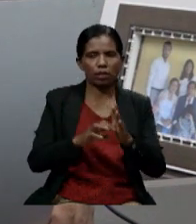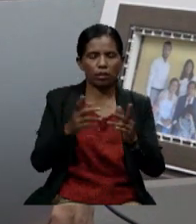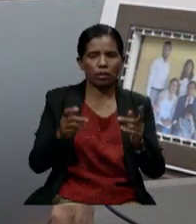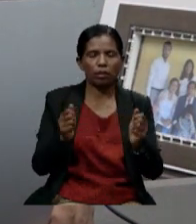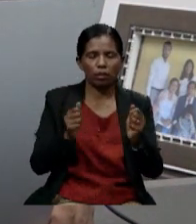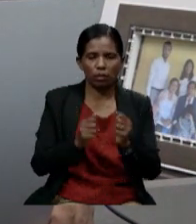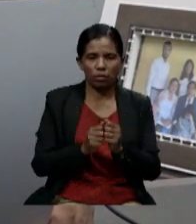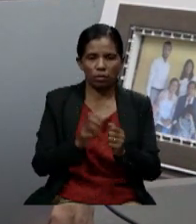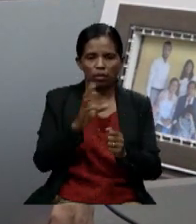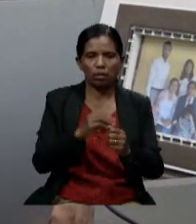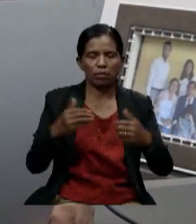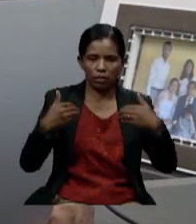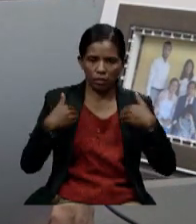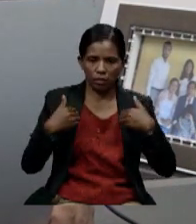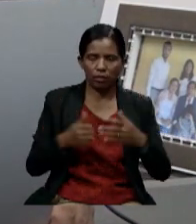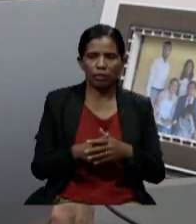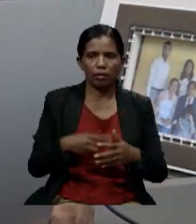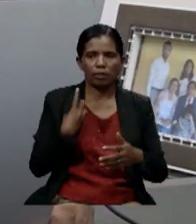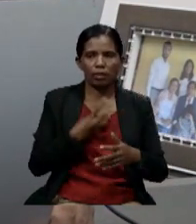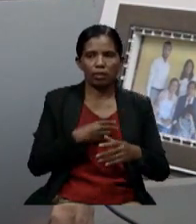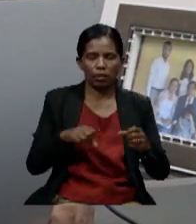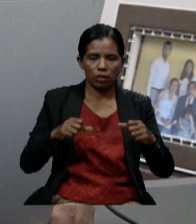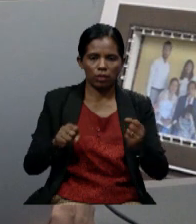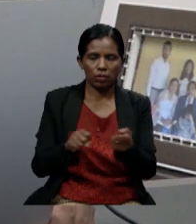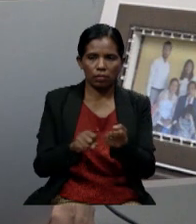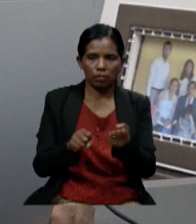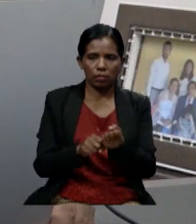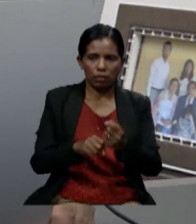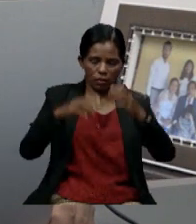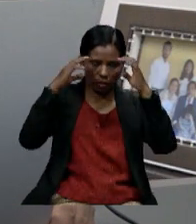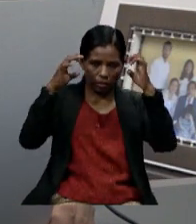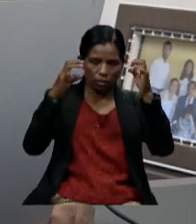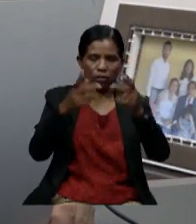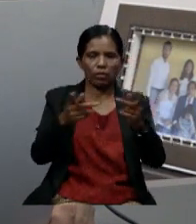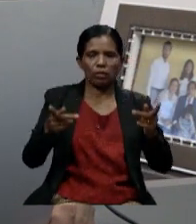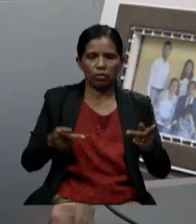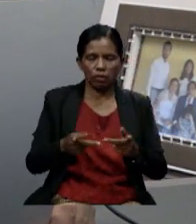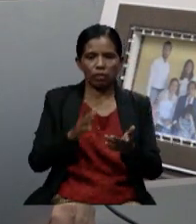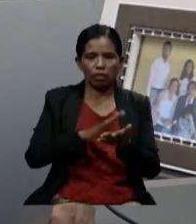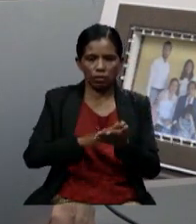ninia portfolio ne beia ita kontribui ba edukasaun ambiental be